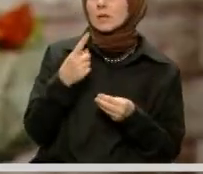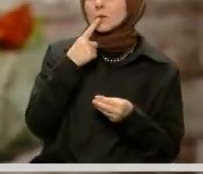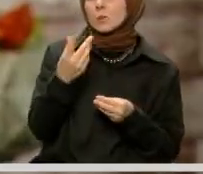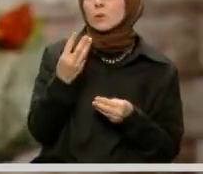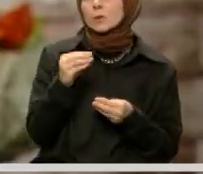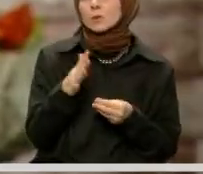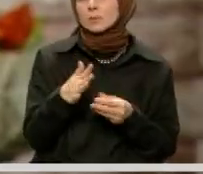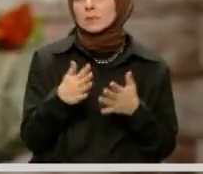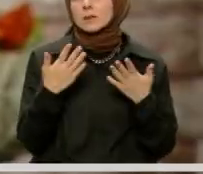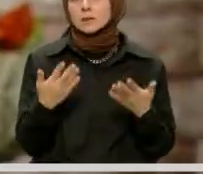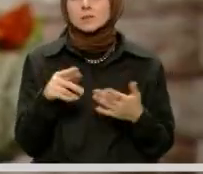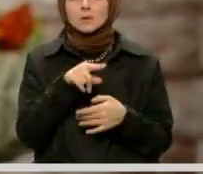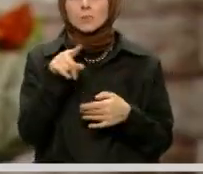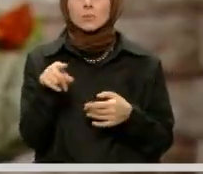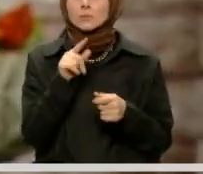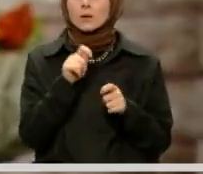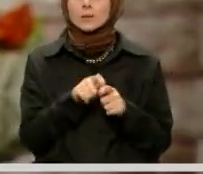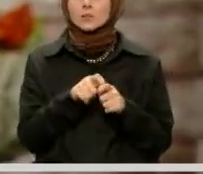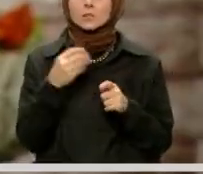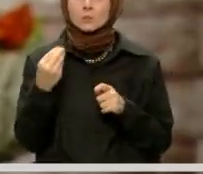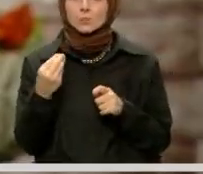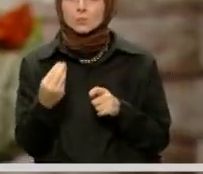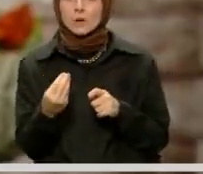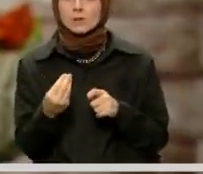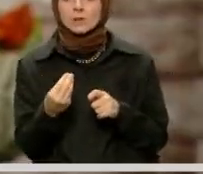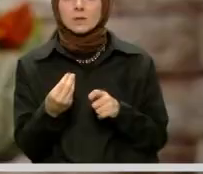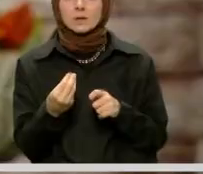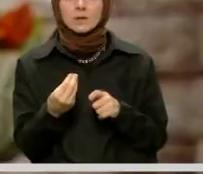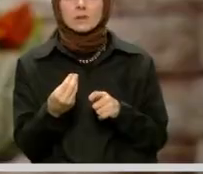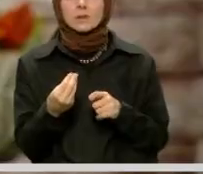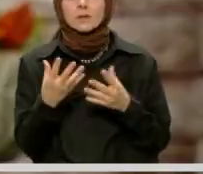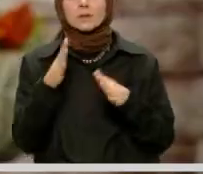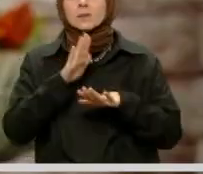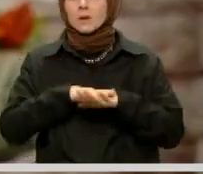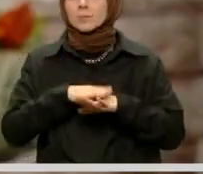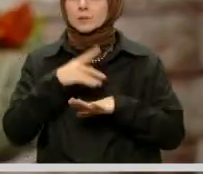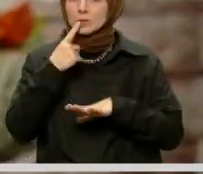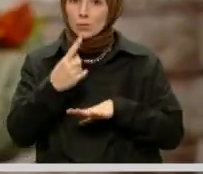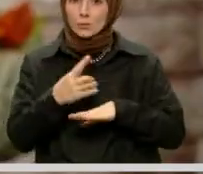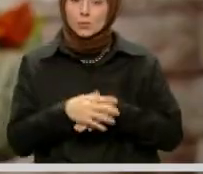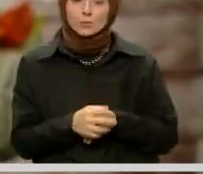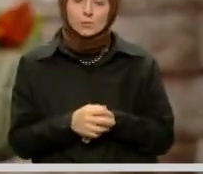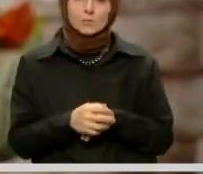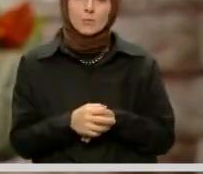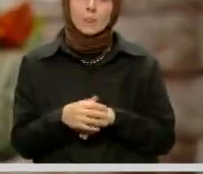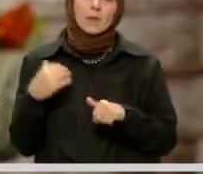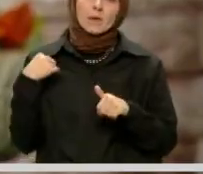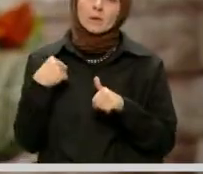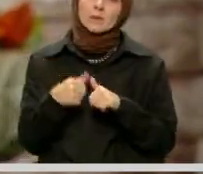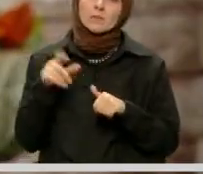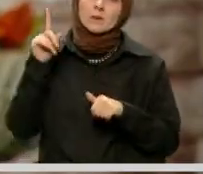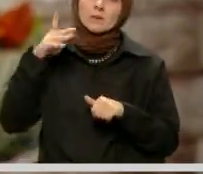Aslında bunlar işin güzel, yani tahsiniyet deriz biz. Güzelleştirme kabilinden söylenen şeyler. Bir defa Rabbimiz